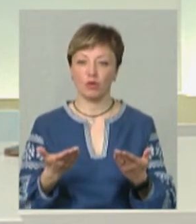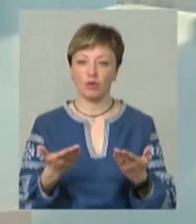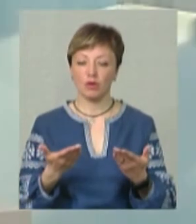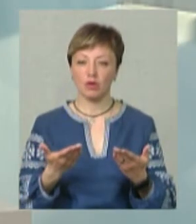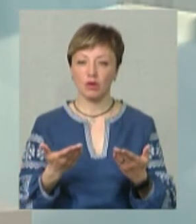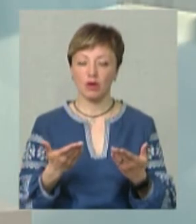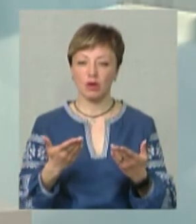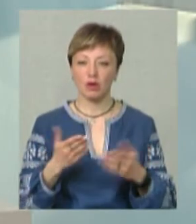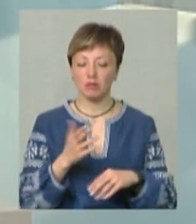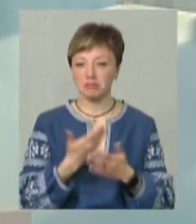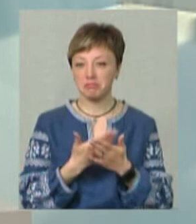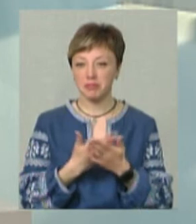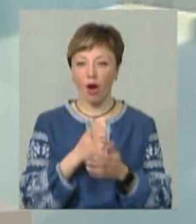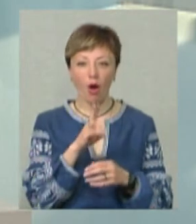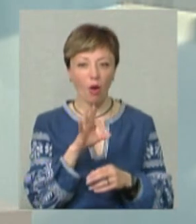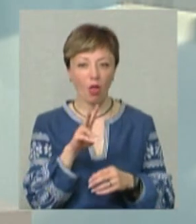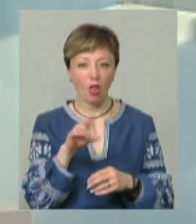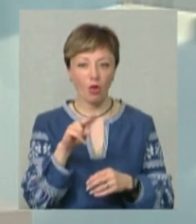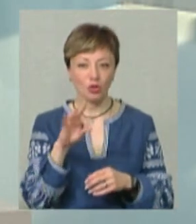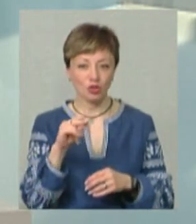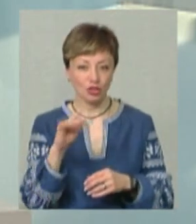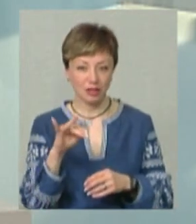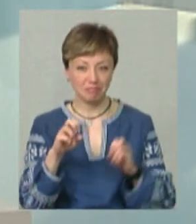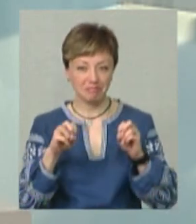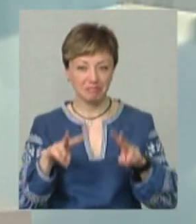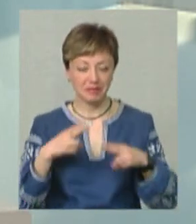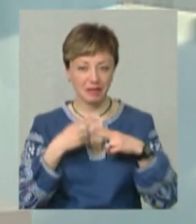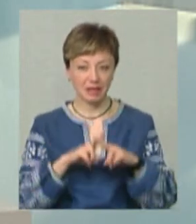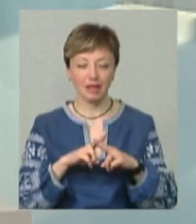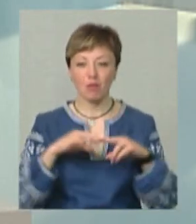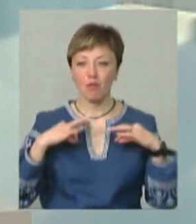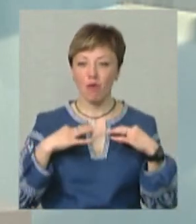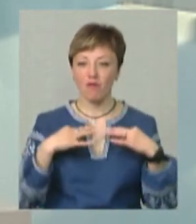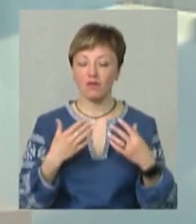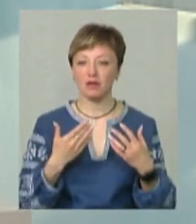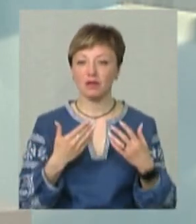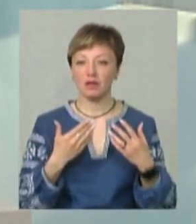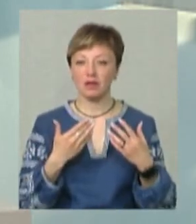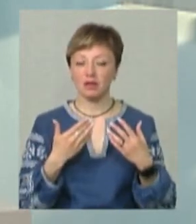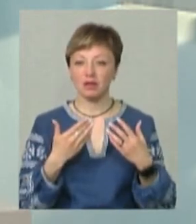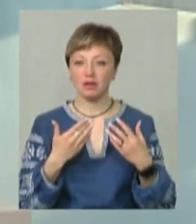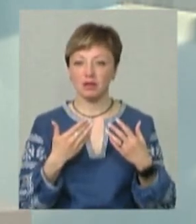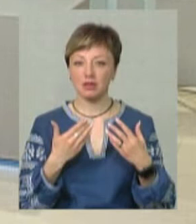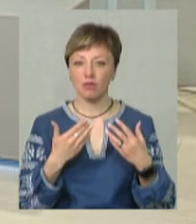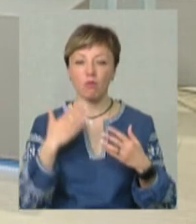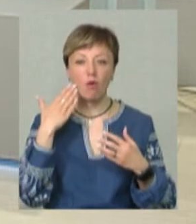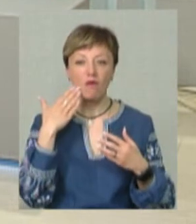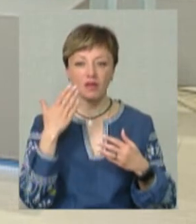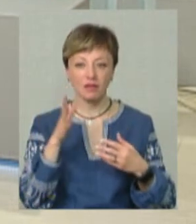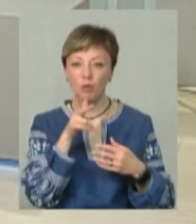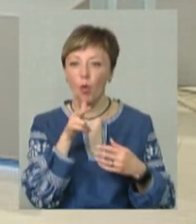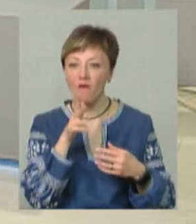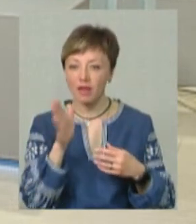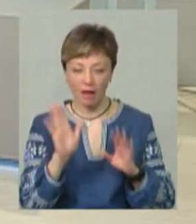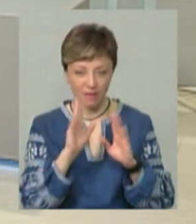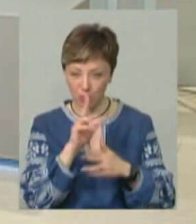ось колодочки, наприклад, якщо брати Західне Поділля, Буковинське Поділля, поверхниця, але